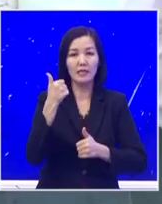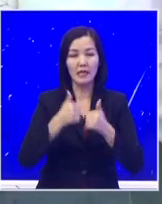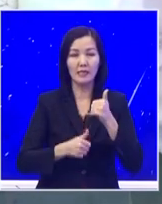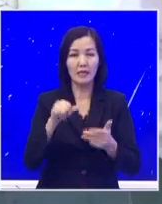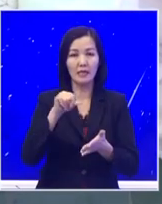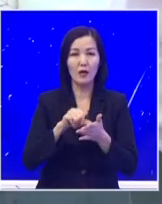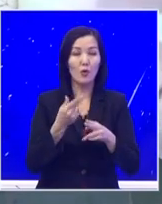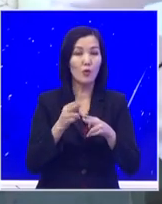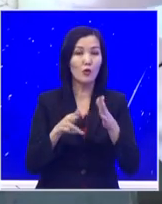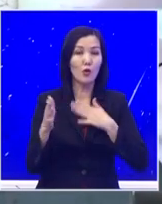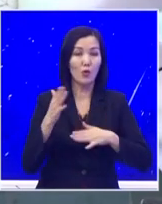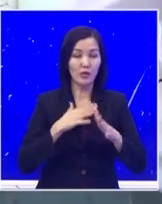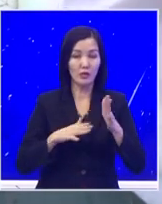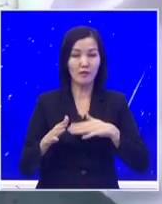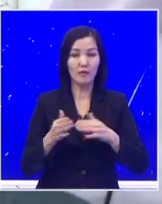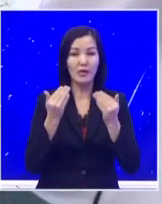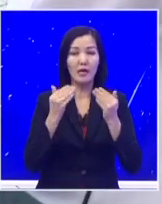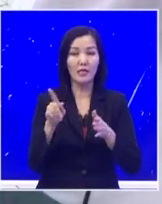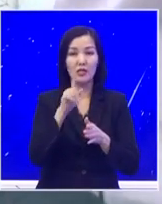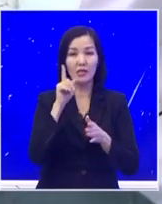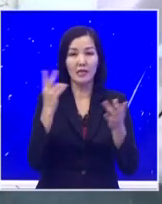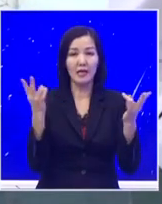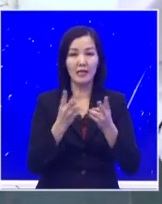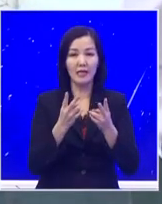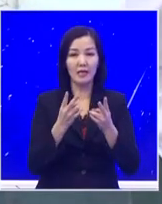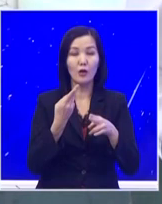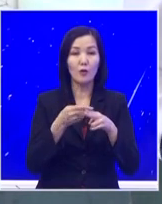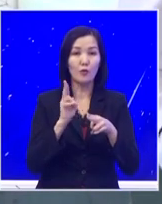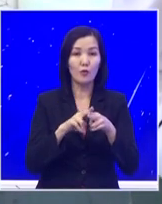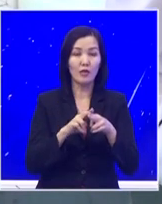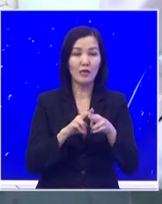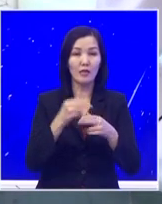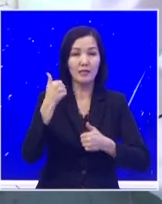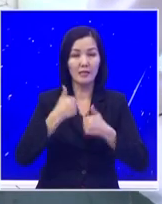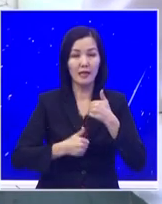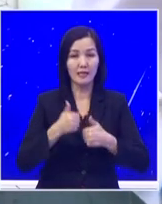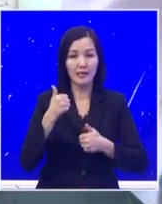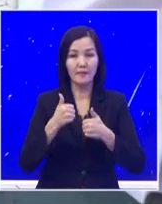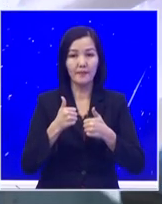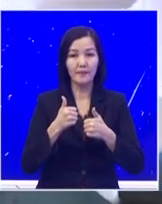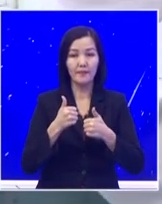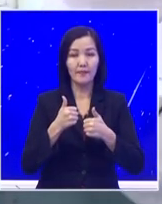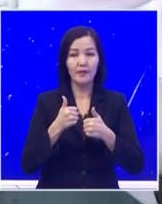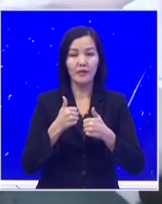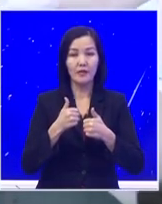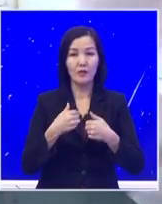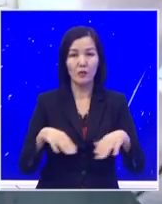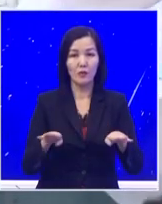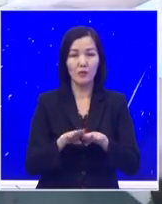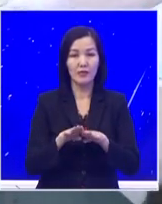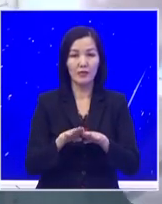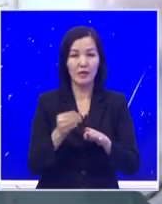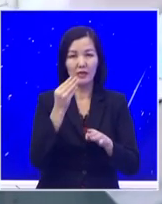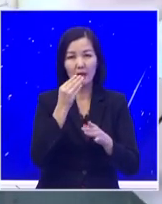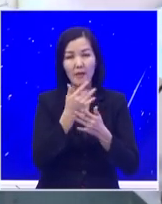Себебі қазіргі кезде бұл жастарға өте керек. Өйткені бұл сайыста жаңағы осындай біз